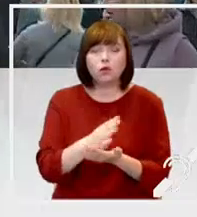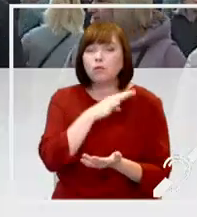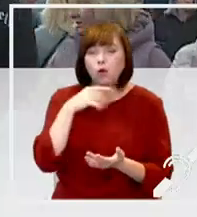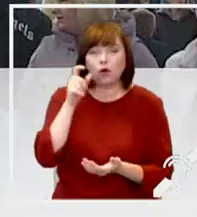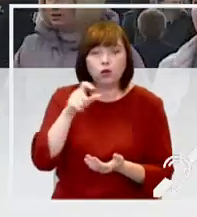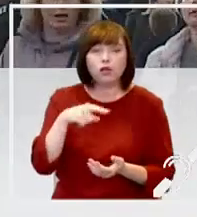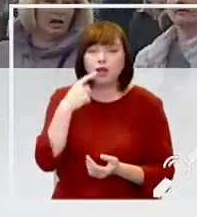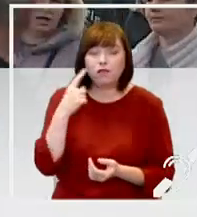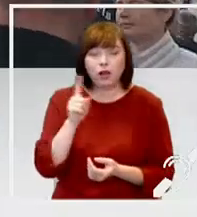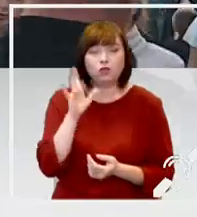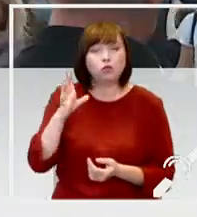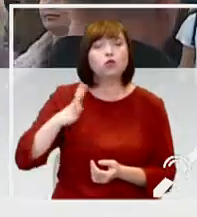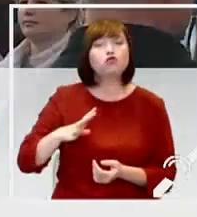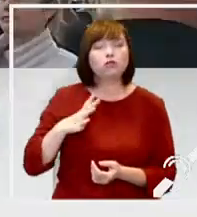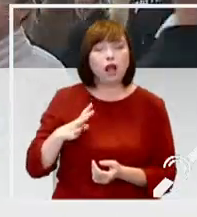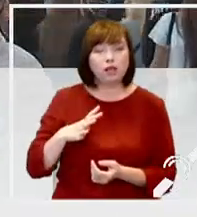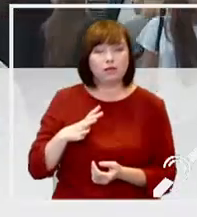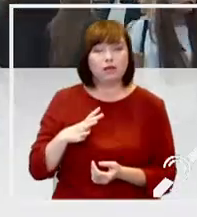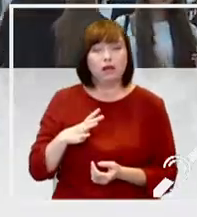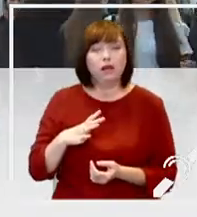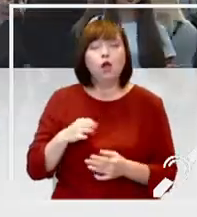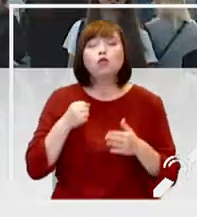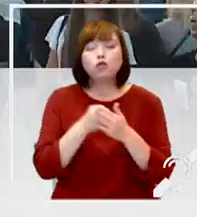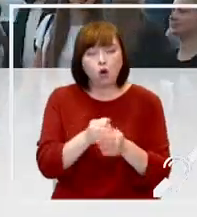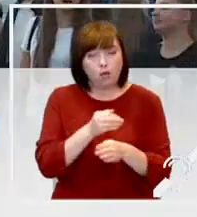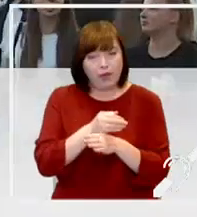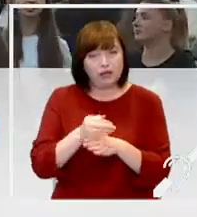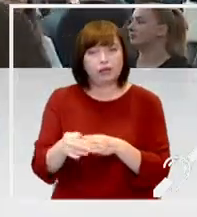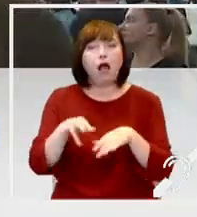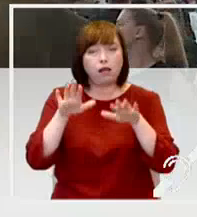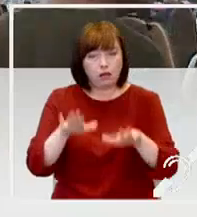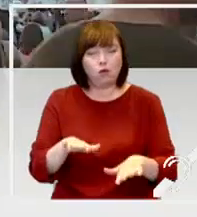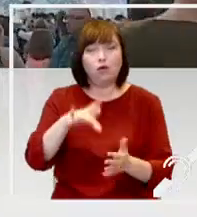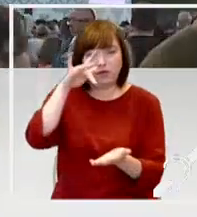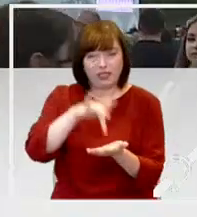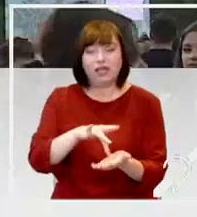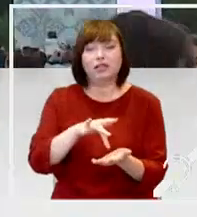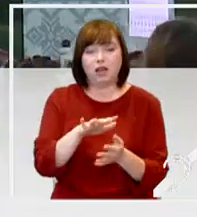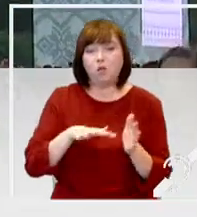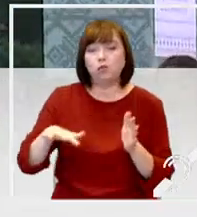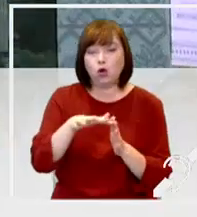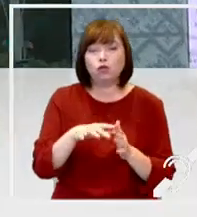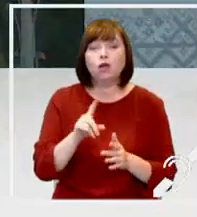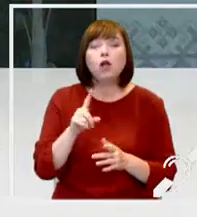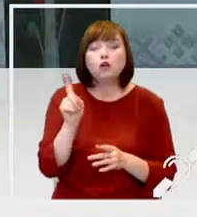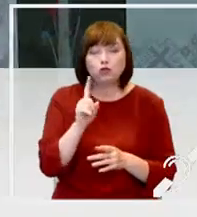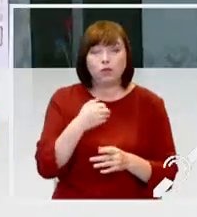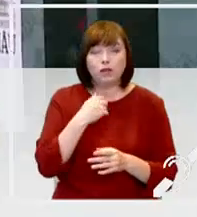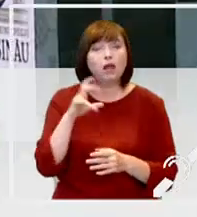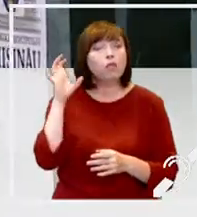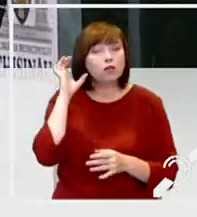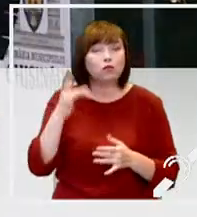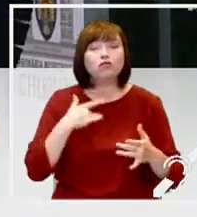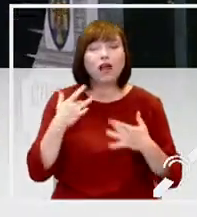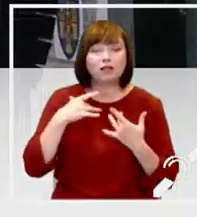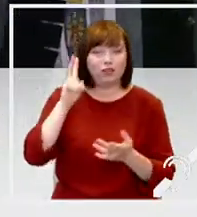oameni. Ei spun că vor aștepta până târziu aici în piața Marii Adunări Naționale pentru că vor să se bucure de